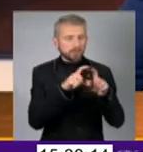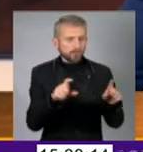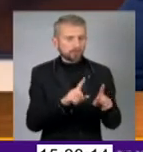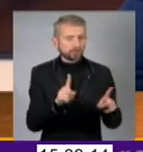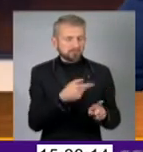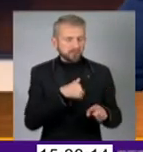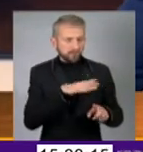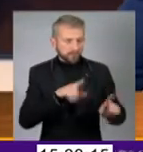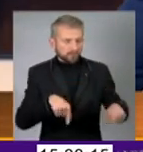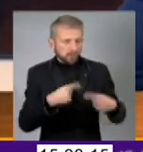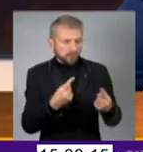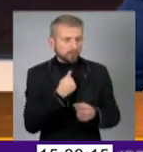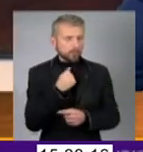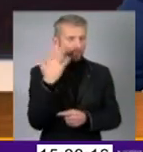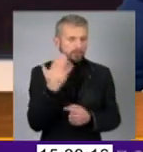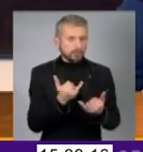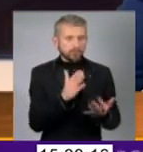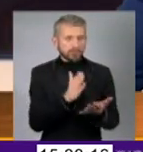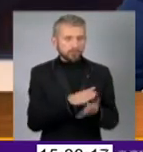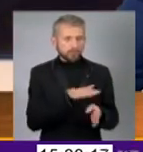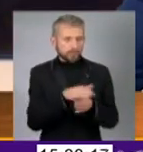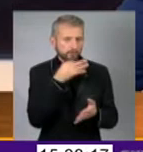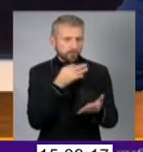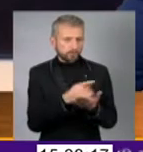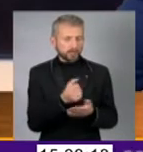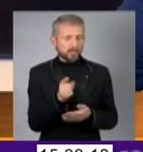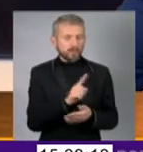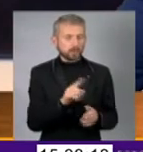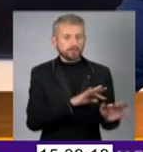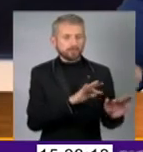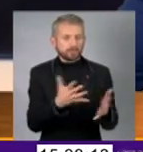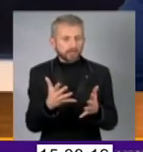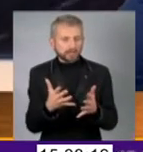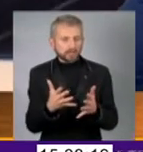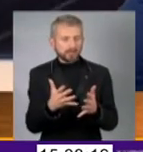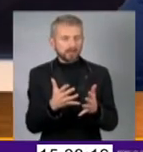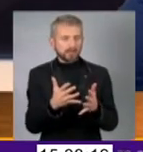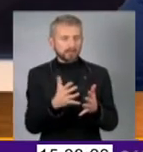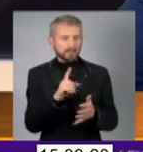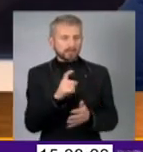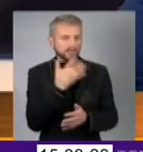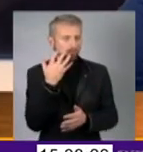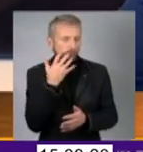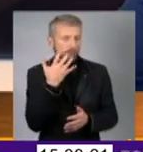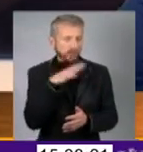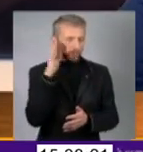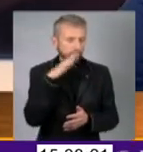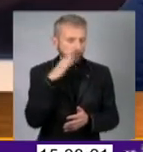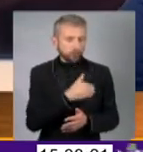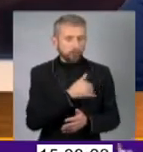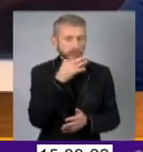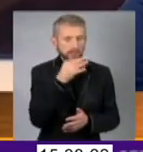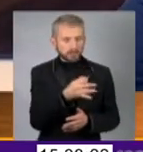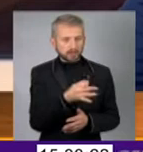створене, проголосовано, яке сьогодні несе тотальну відповідальність за ті процеси, які відбуваються з теплом і з гарячою водою. Хочу